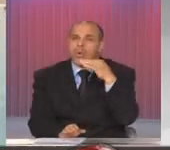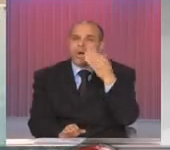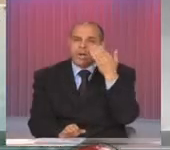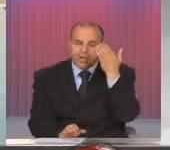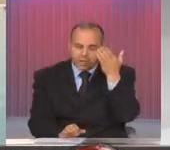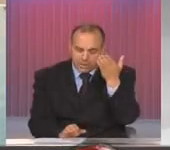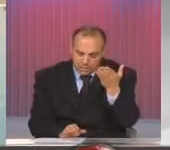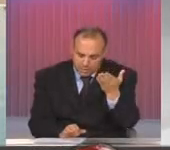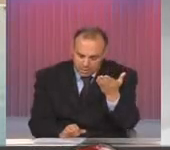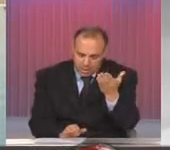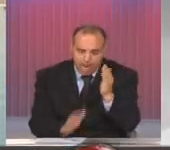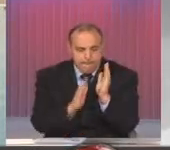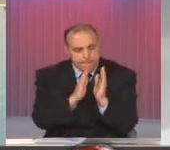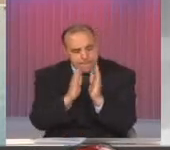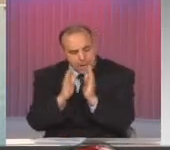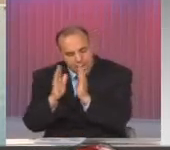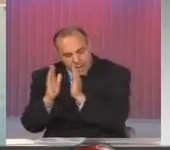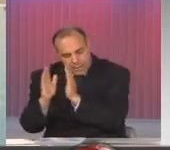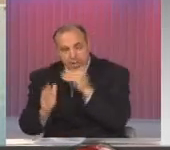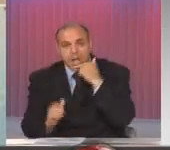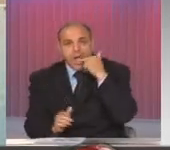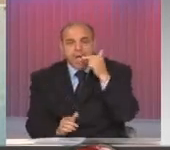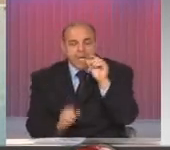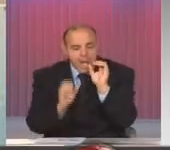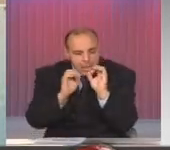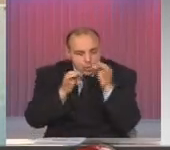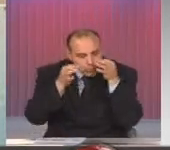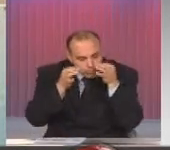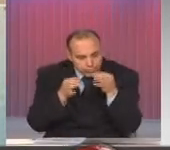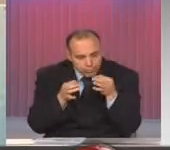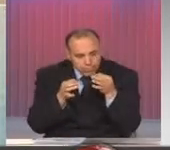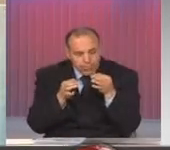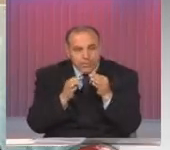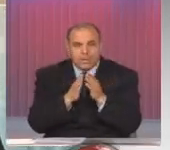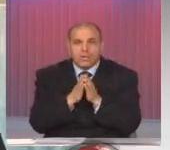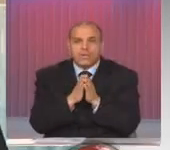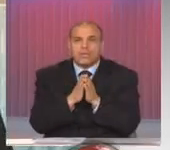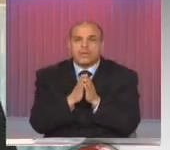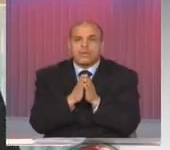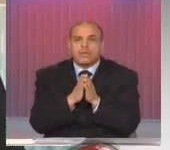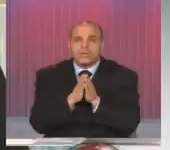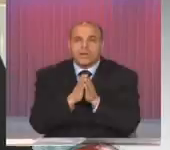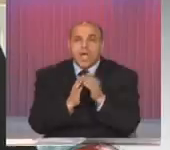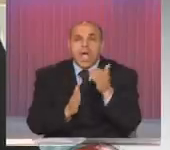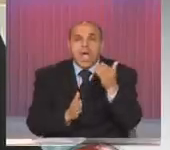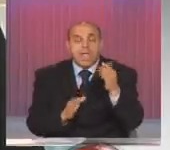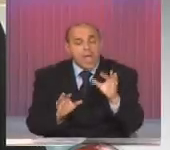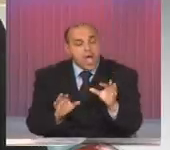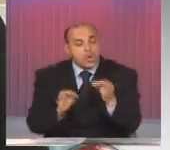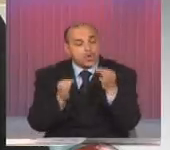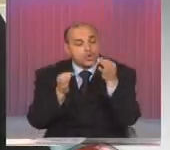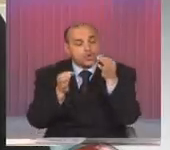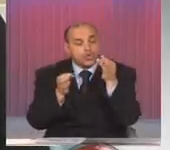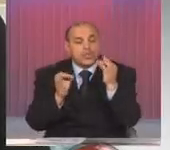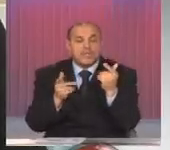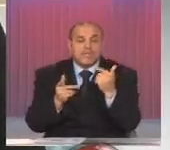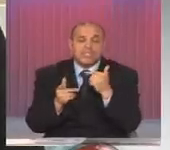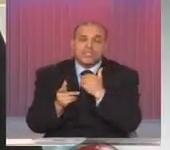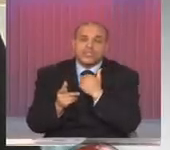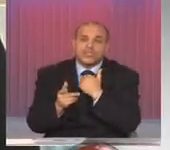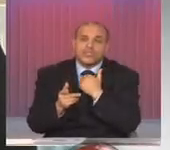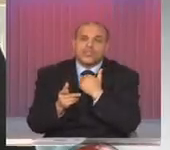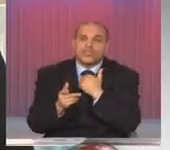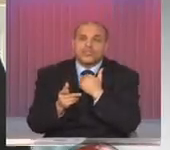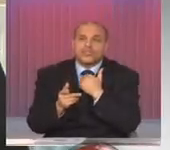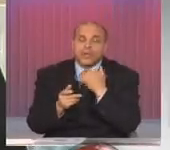لرصد واقع المكتبات والمطالعة وتشخيص واقع هذه الشبكات المكتبية وإيجاد السبل الكفيلة من أجل تنمية